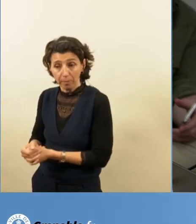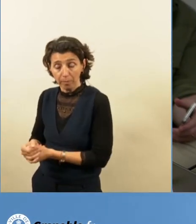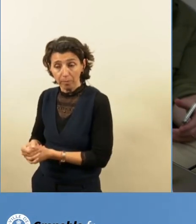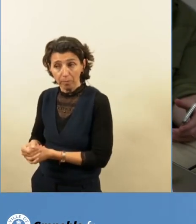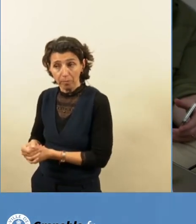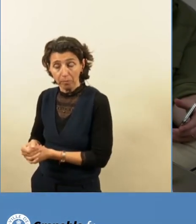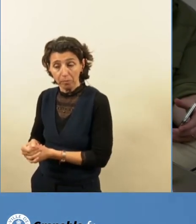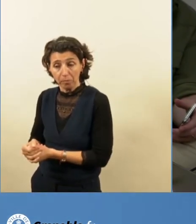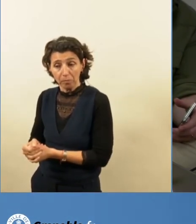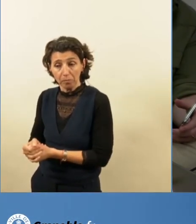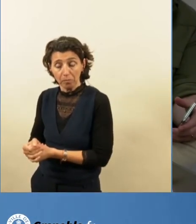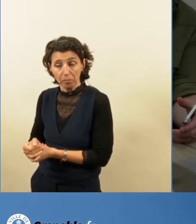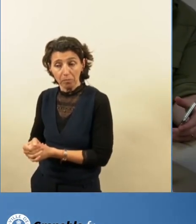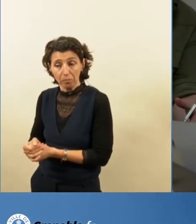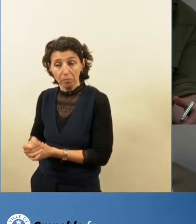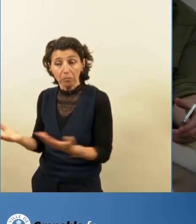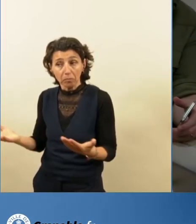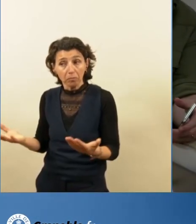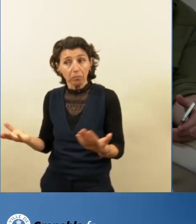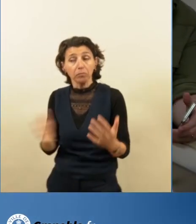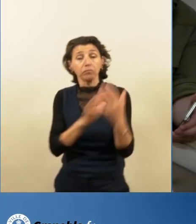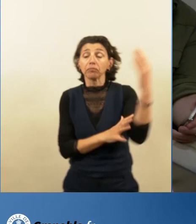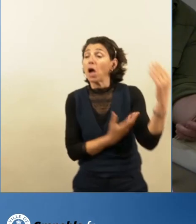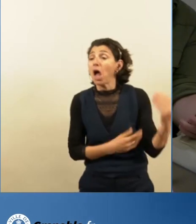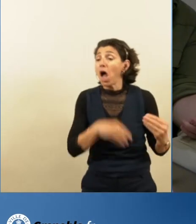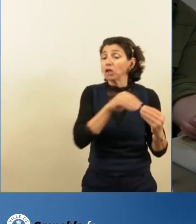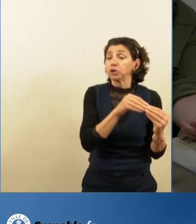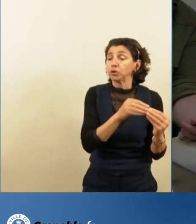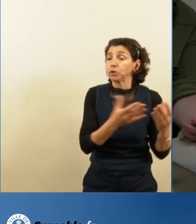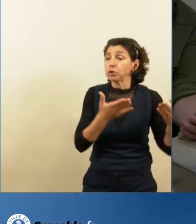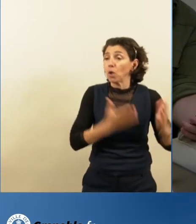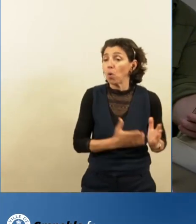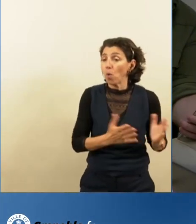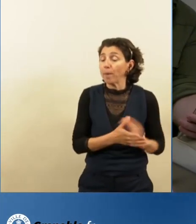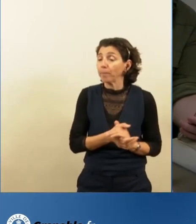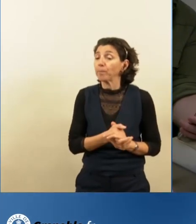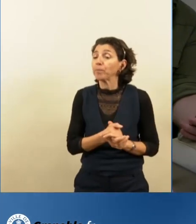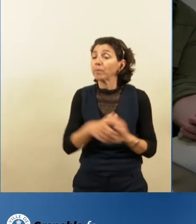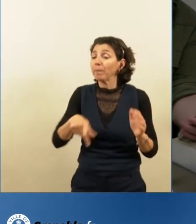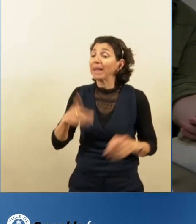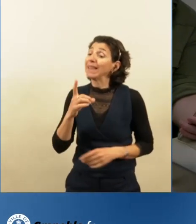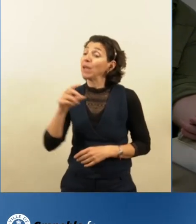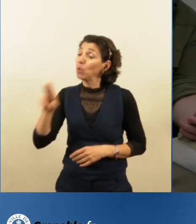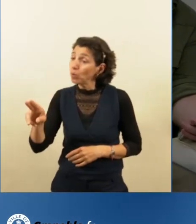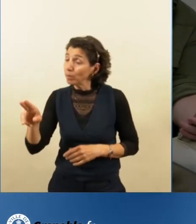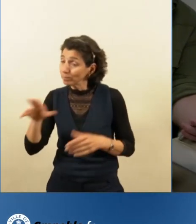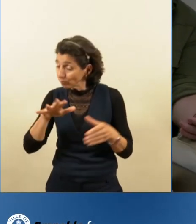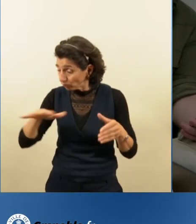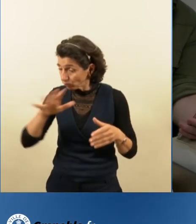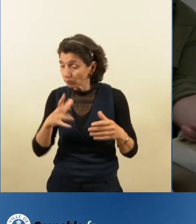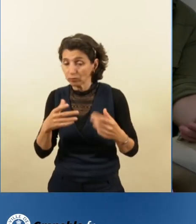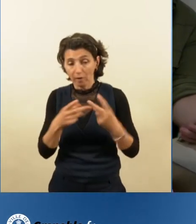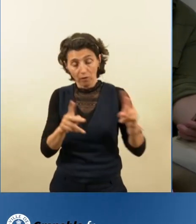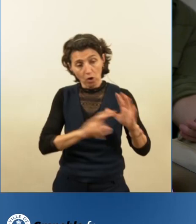et également d'acheter dans le gras sur la fin de la partie PDU la ville de Grenoble constate et se